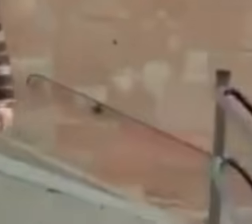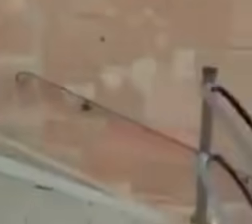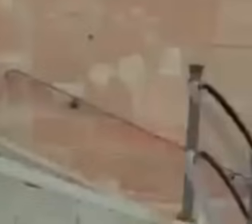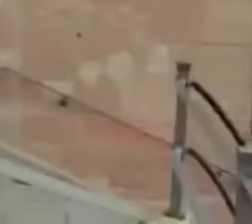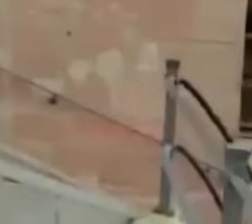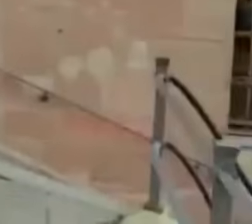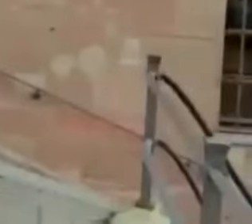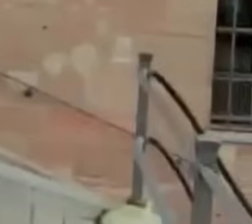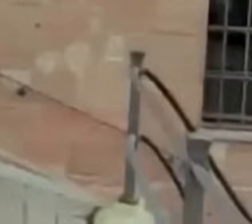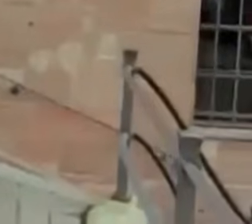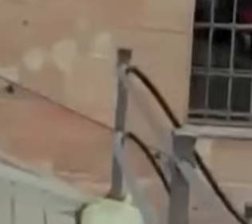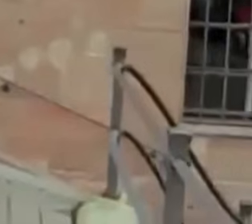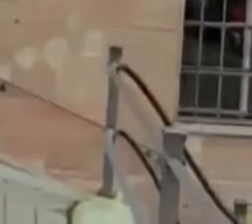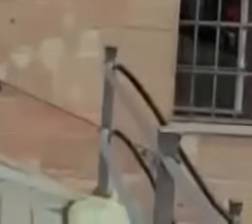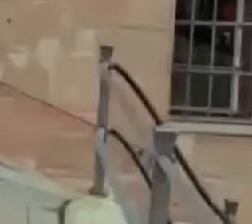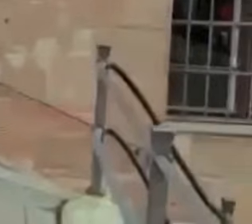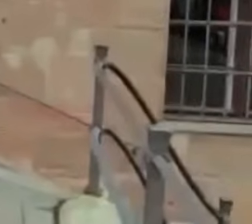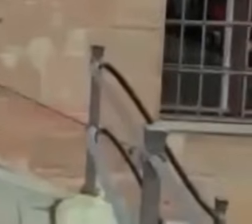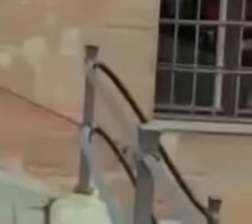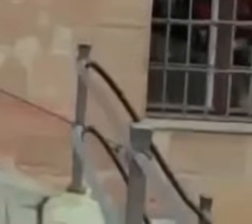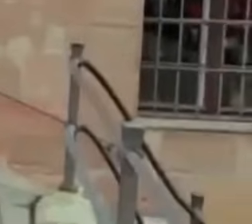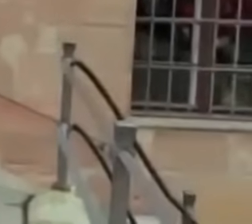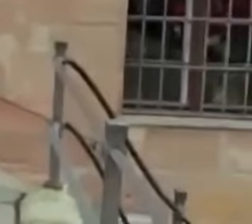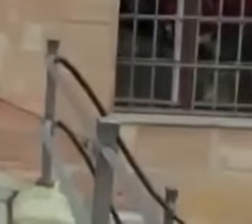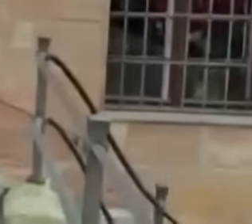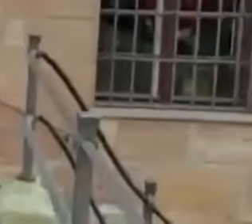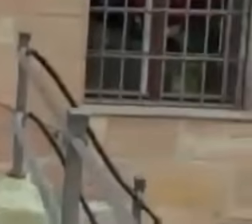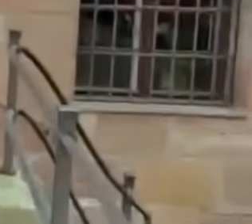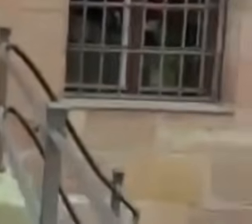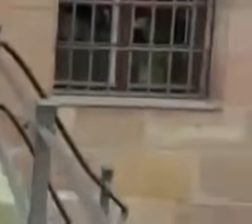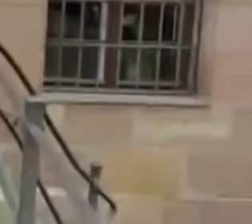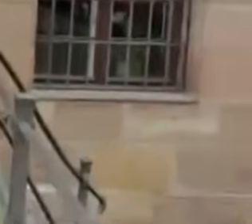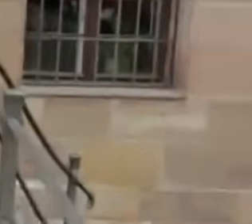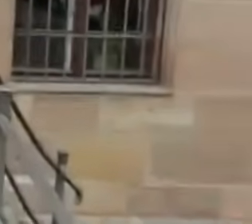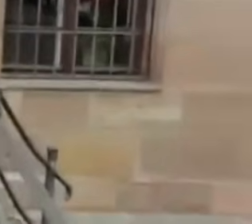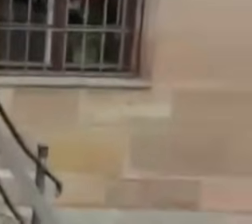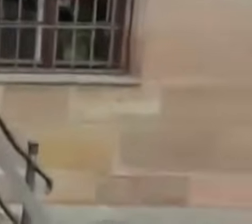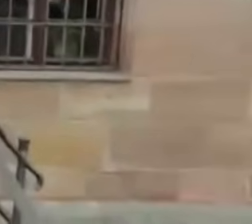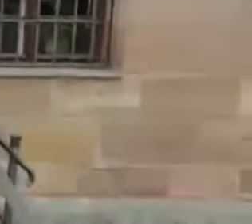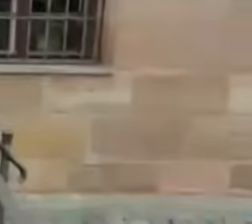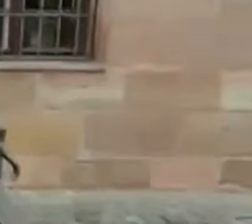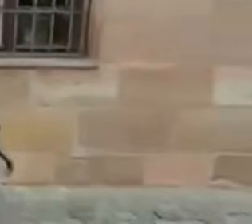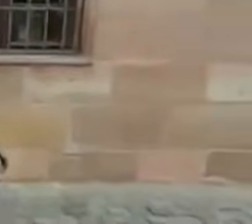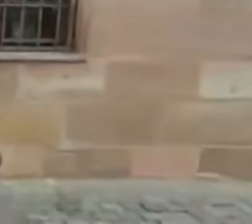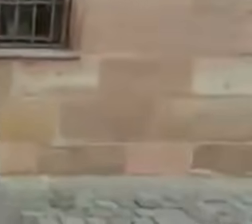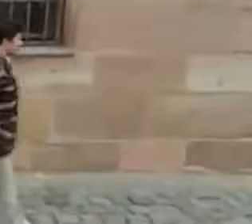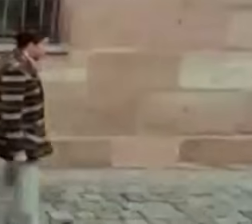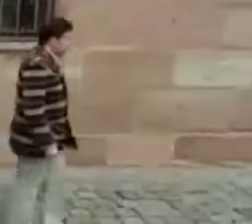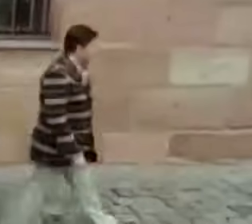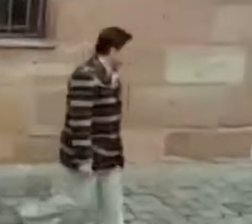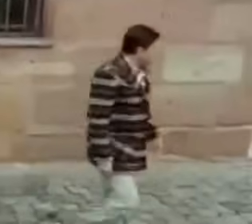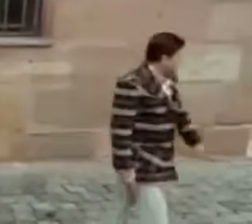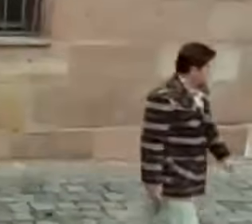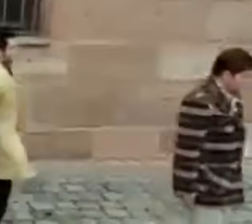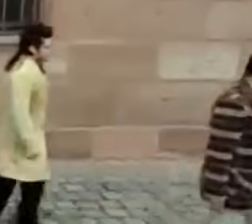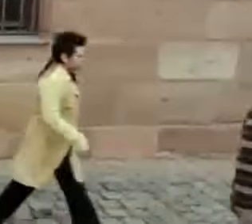Ergun sağ tarafında kaldı ama onlar yine Ahmet'in talimatıyla dümdüz merdivenlerden aşağı indiler. Ali'nin yüzünde çevreyi gezmenin